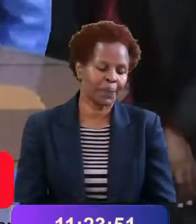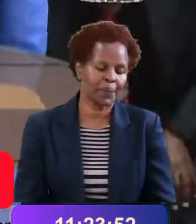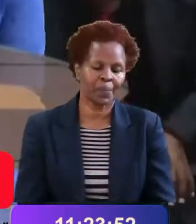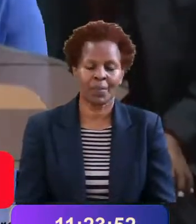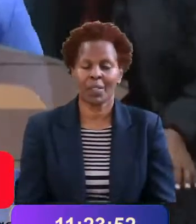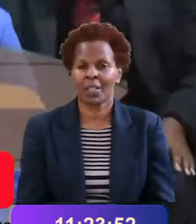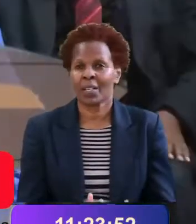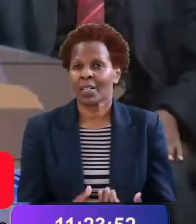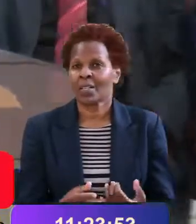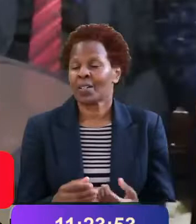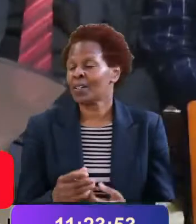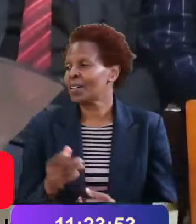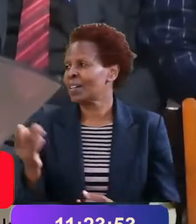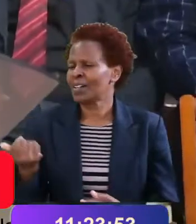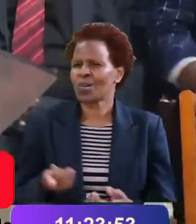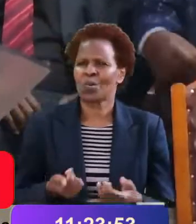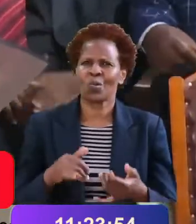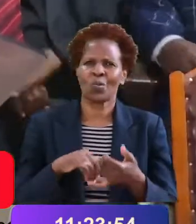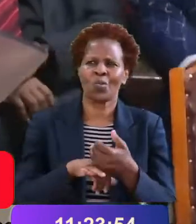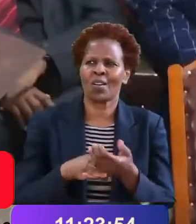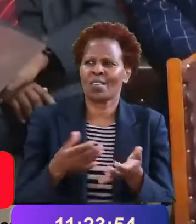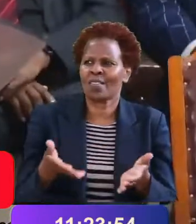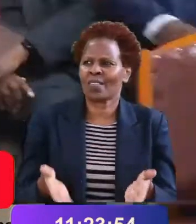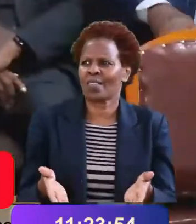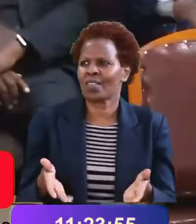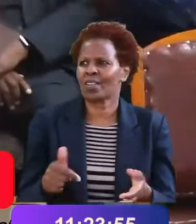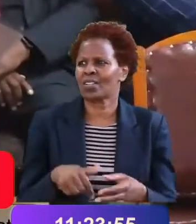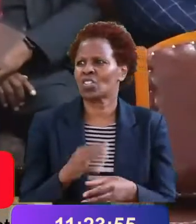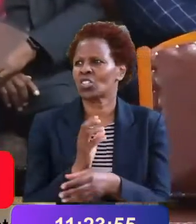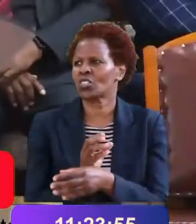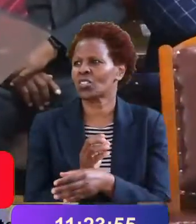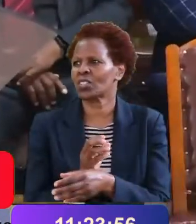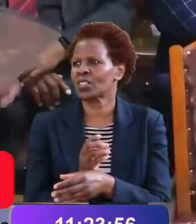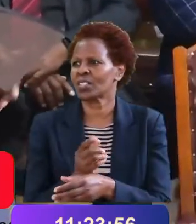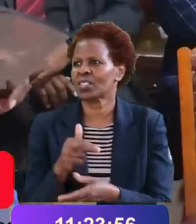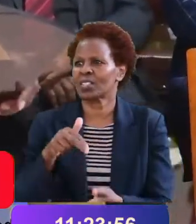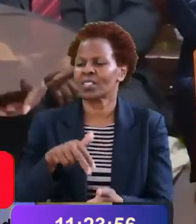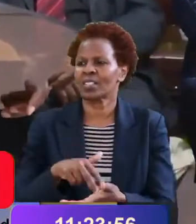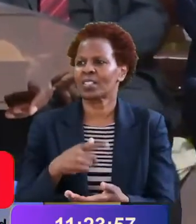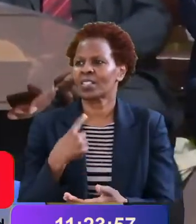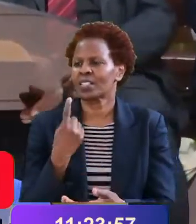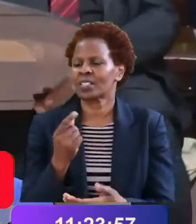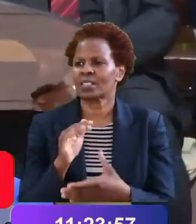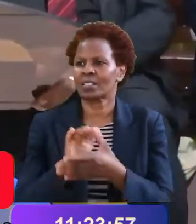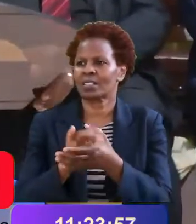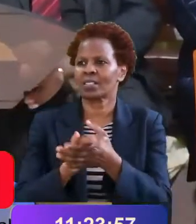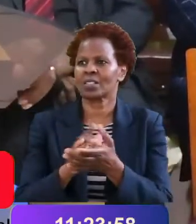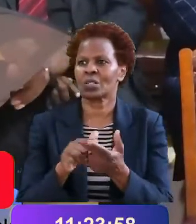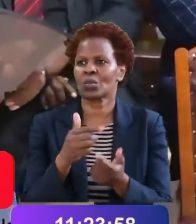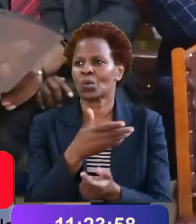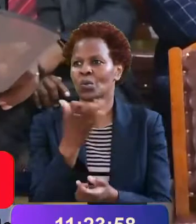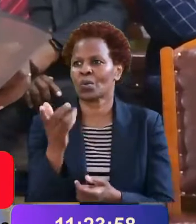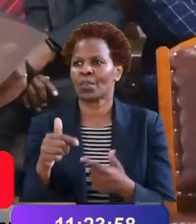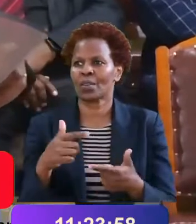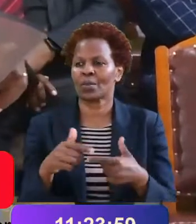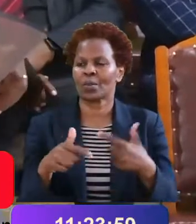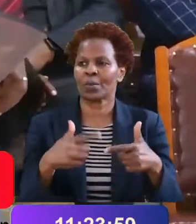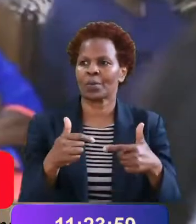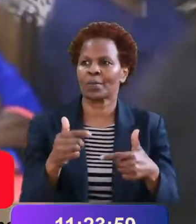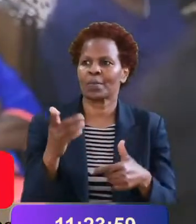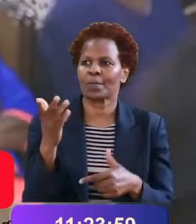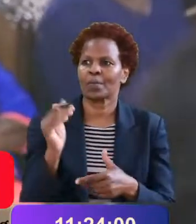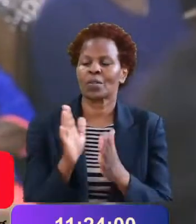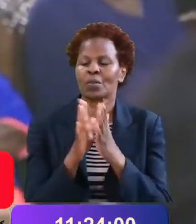Basi mke wangu yuko ndani, nitamomba aseme hai, alafu tuendelee.